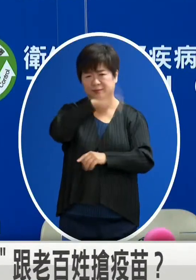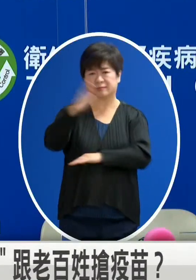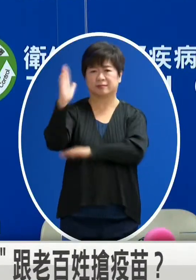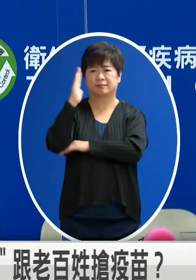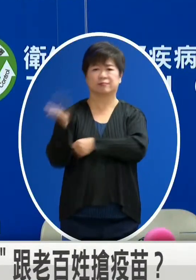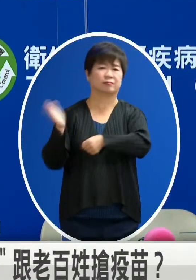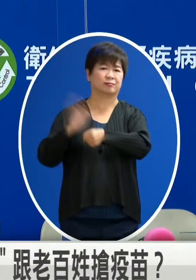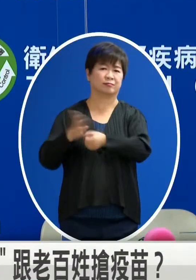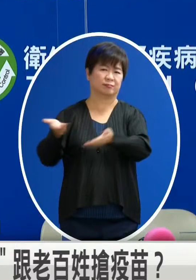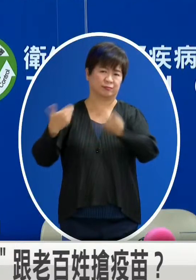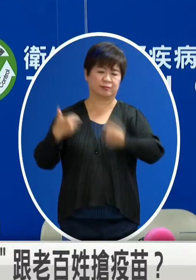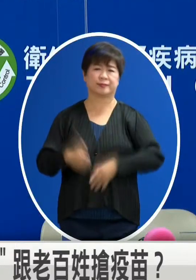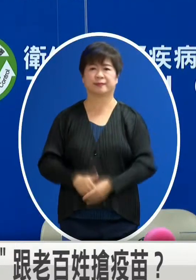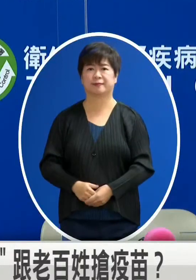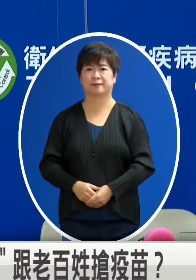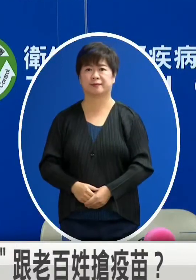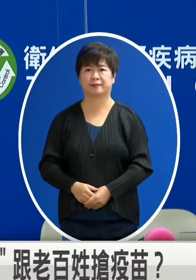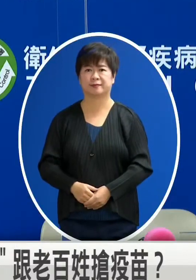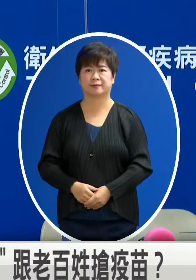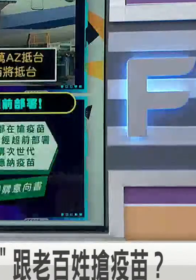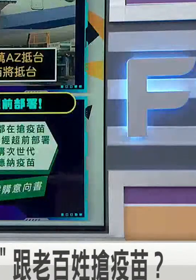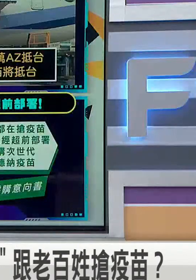来。